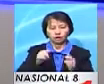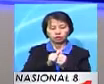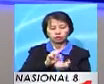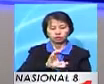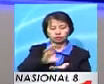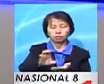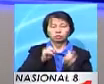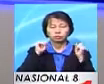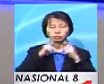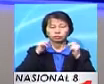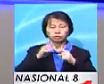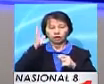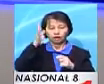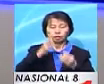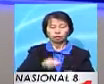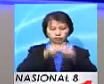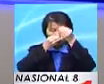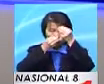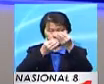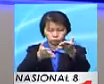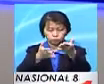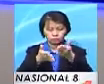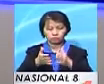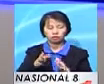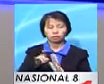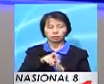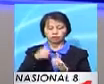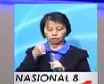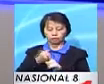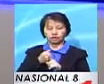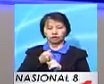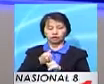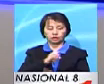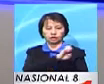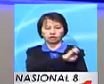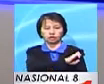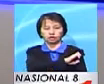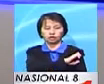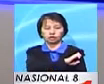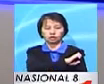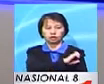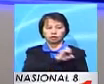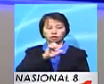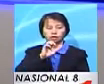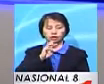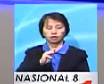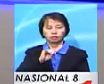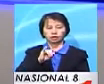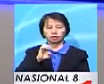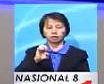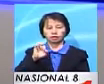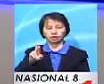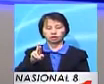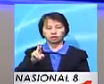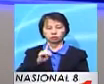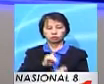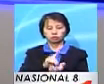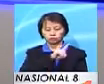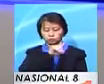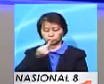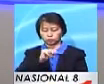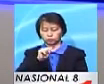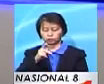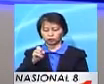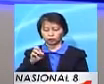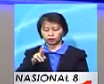pelaburan swasta bakal diumumkan. Pengarah Eksekutif Institut Penyelidikan Ekonomi Malaysia MIER Dr. Zakariah Abdul